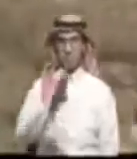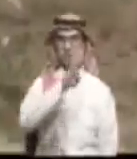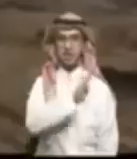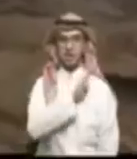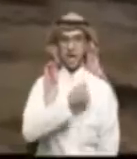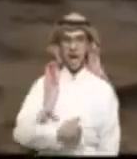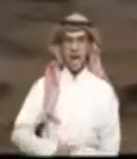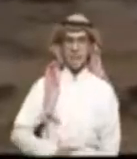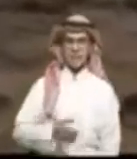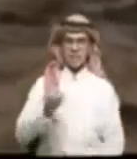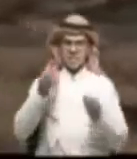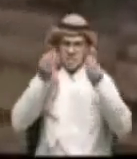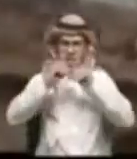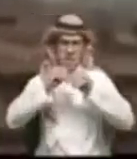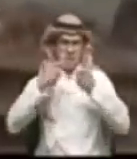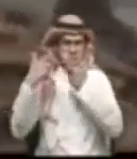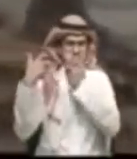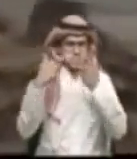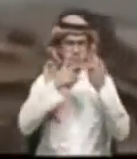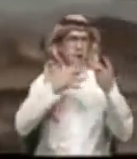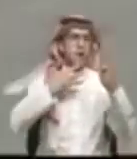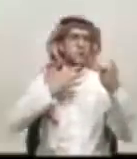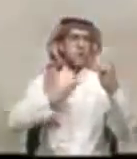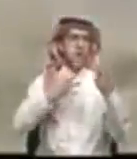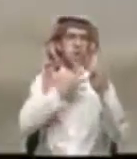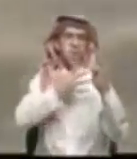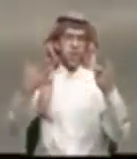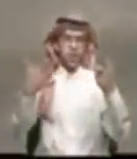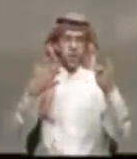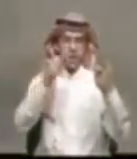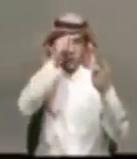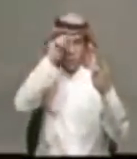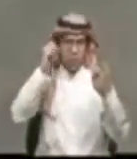الجيش اليمني يكبد ميليشيا الحوثي خسائر فادحة في محافظة حجة.